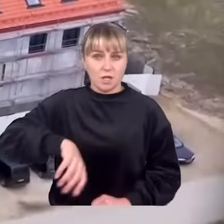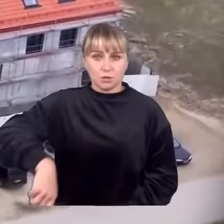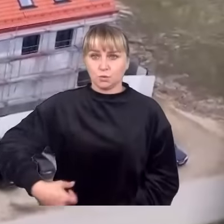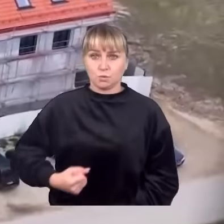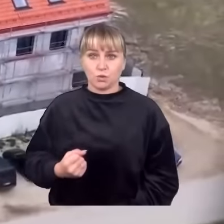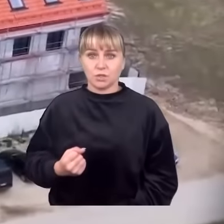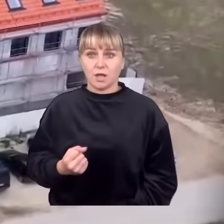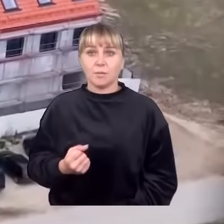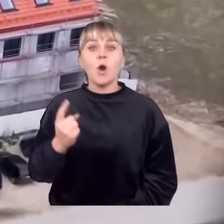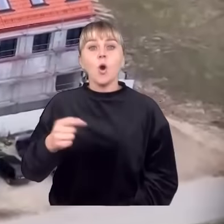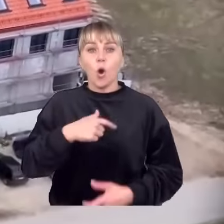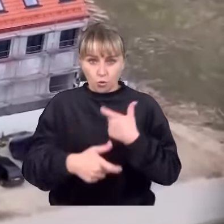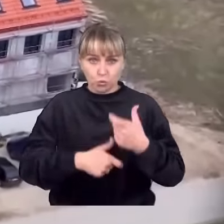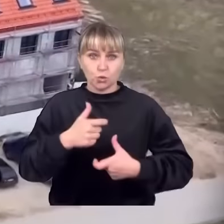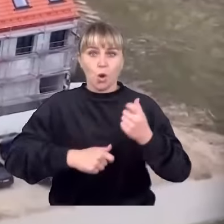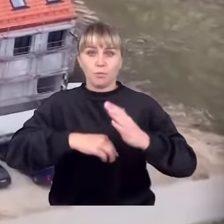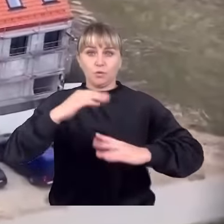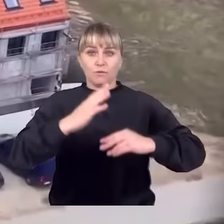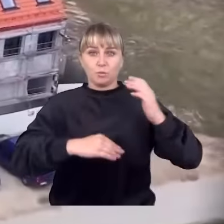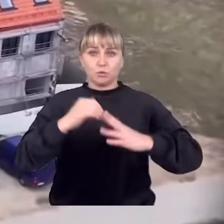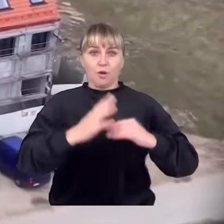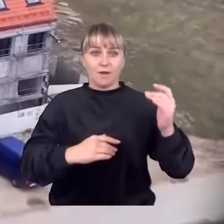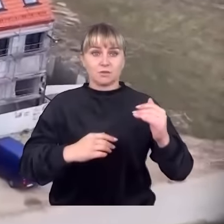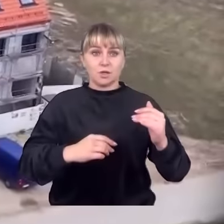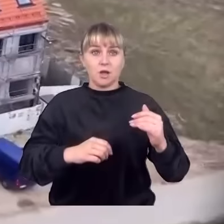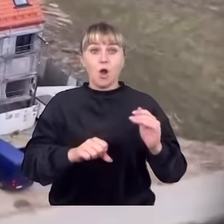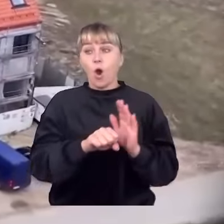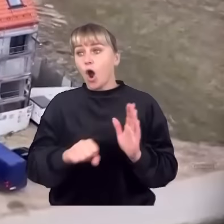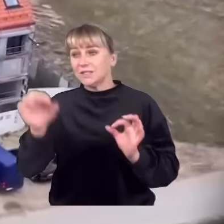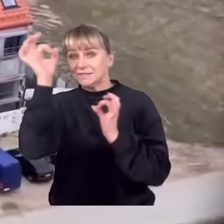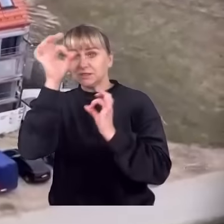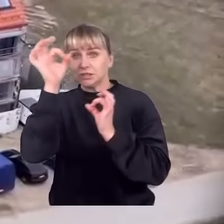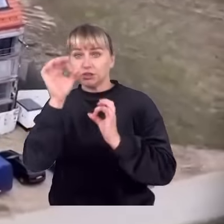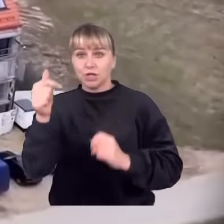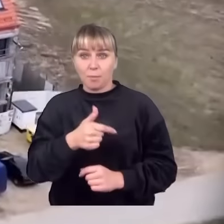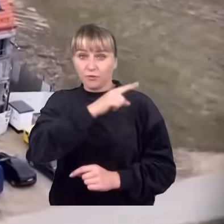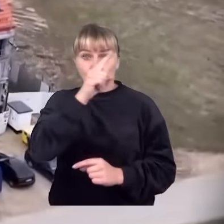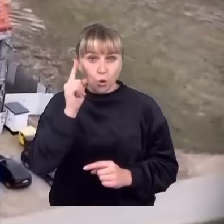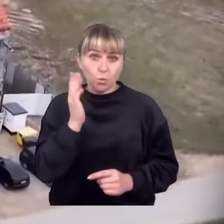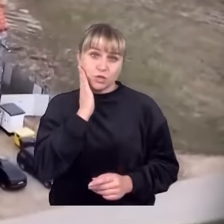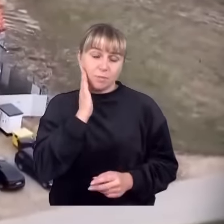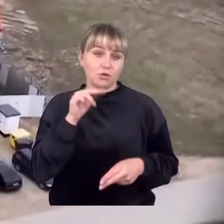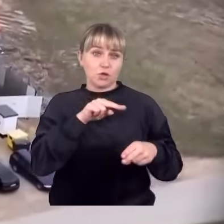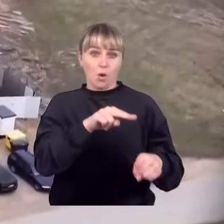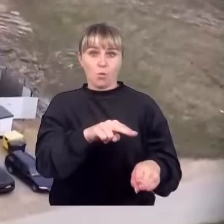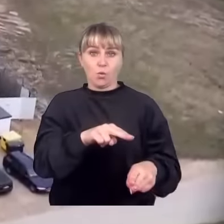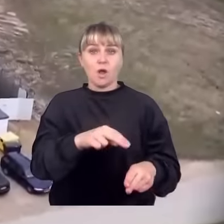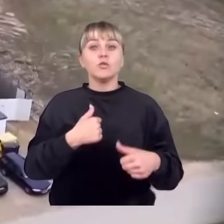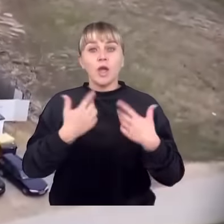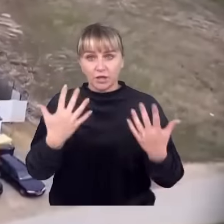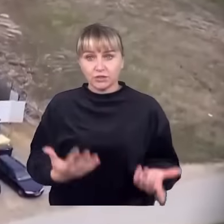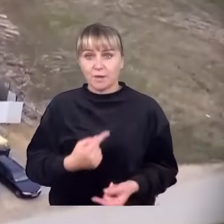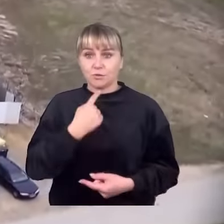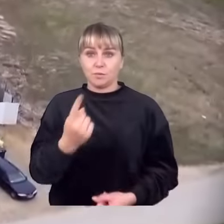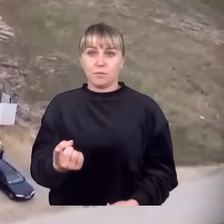wybudował. Od stycznia mieli tam ludzie zamieszkać i chciałabym, żeby przede wszystkim to wybrzmiało ode mnie jako